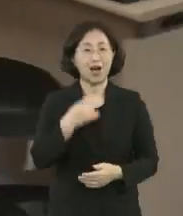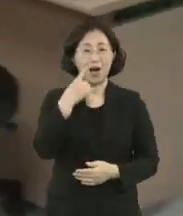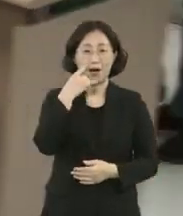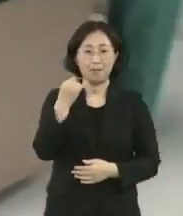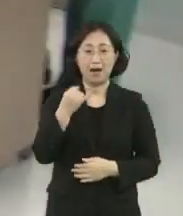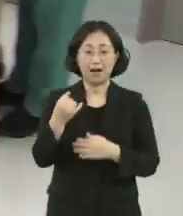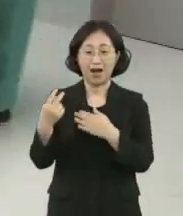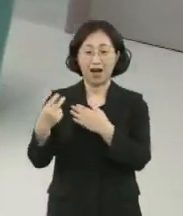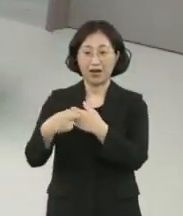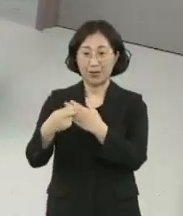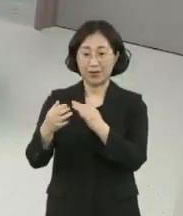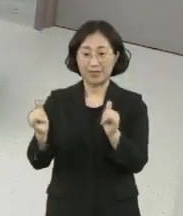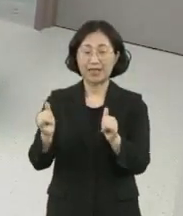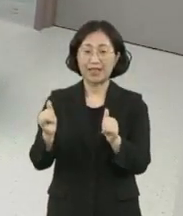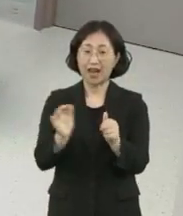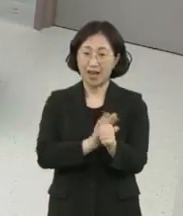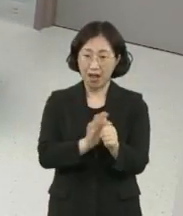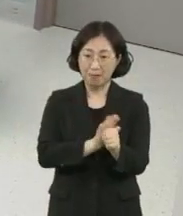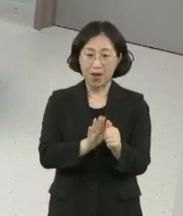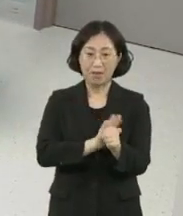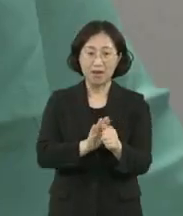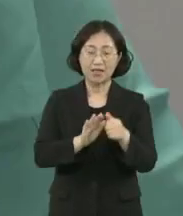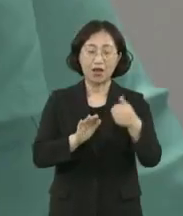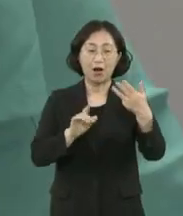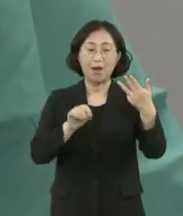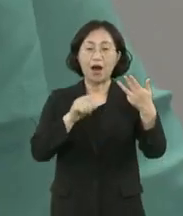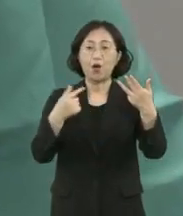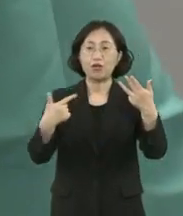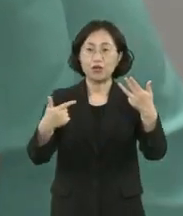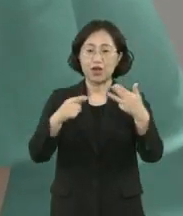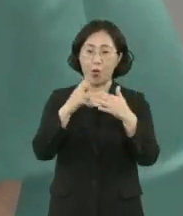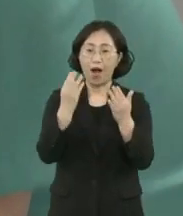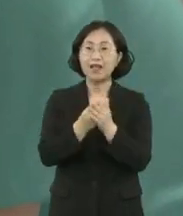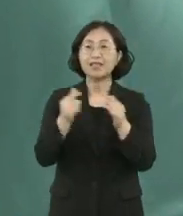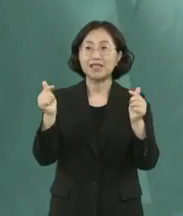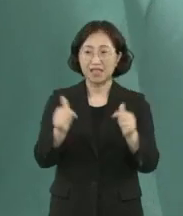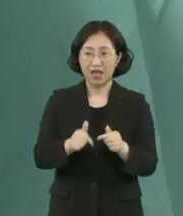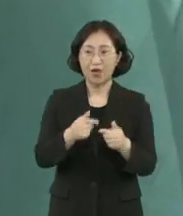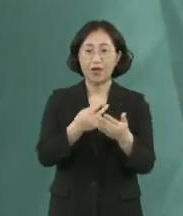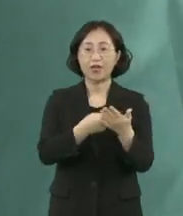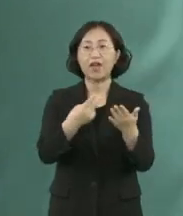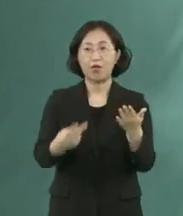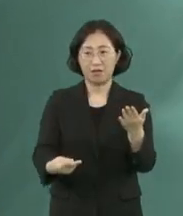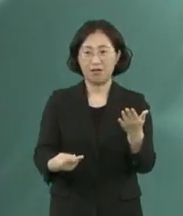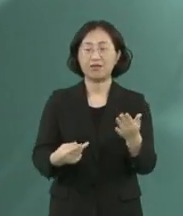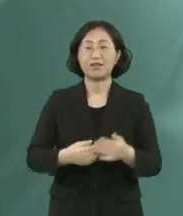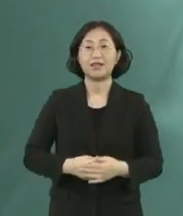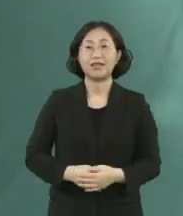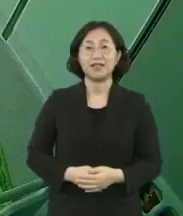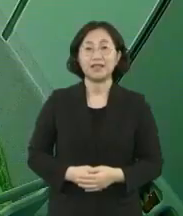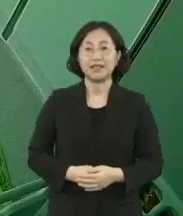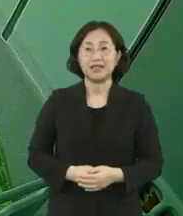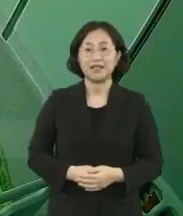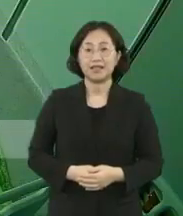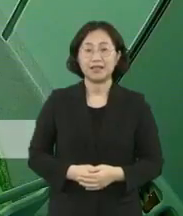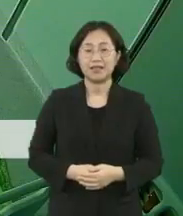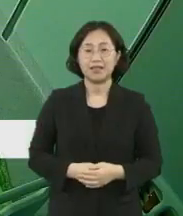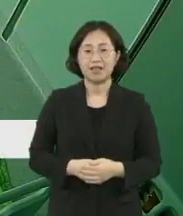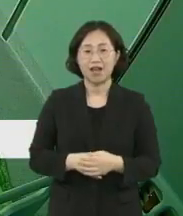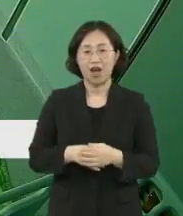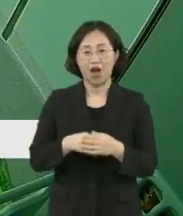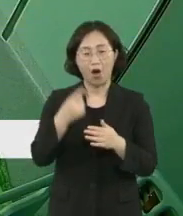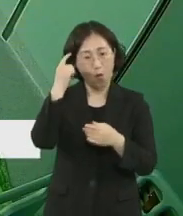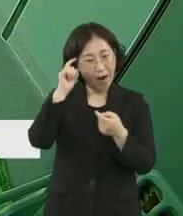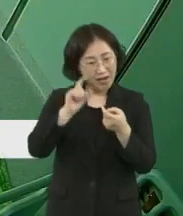어머니와 의료진의 각별한 관심 속에 지난 6일 아이는 완치 판정을 받고 퇴원할 수 있었습니다. 세심한